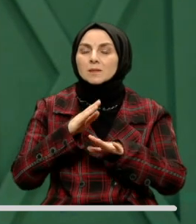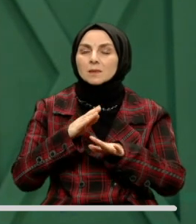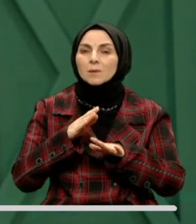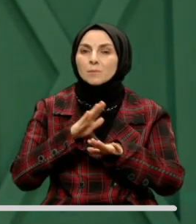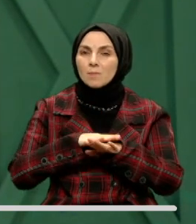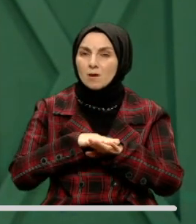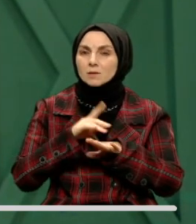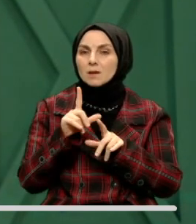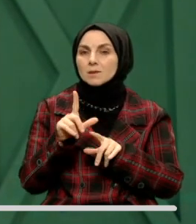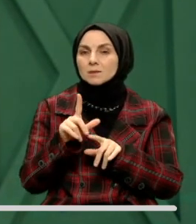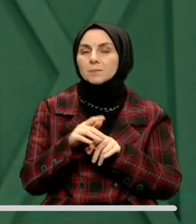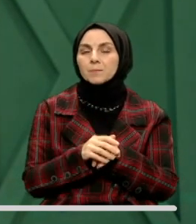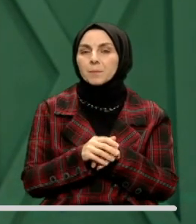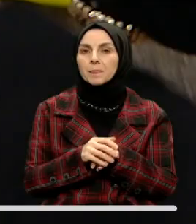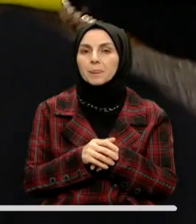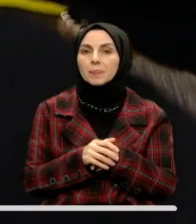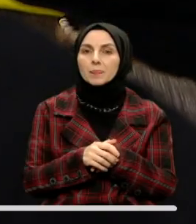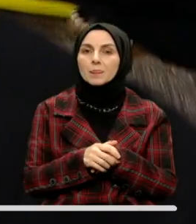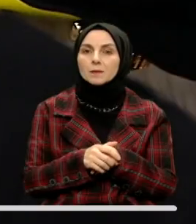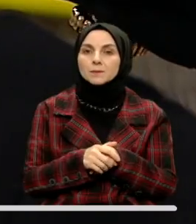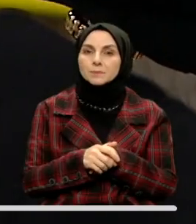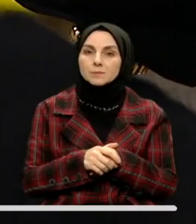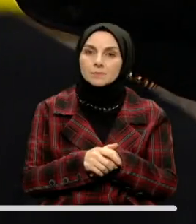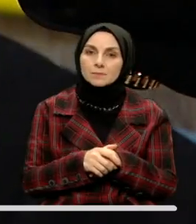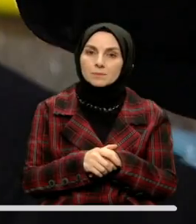yapılışını görmek birebir çok daha kıymetli oluyor.